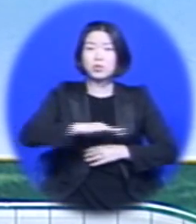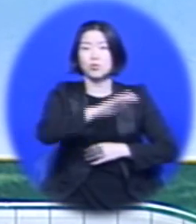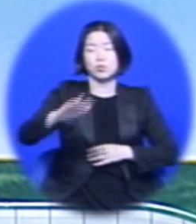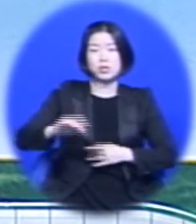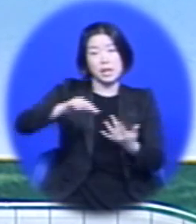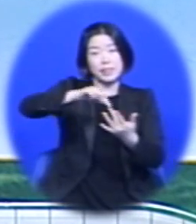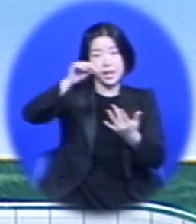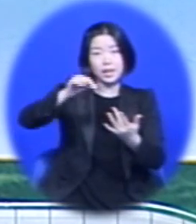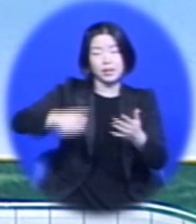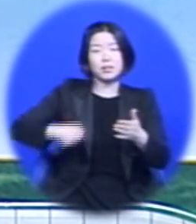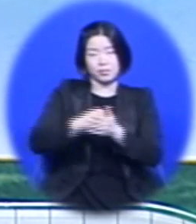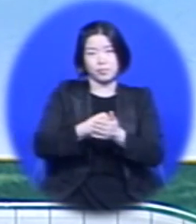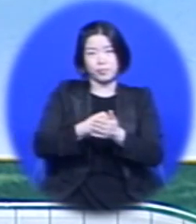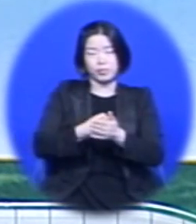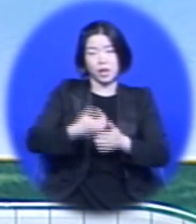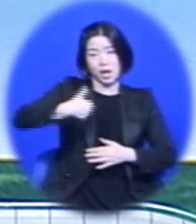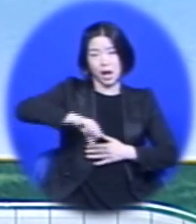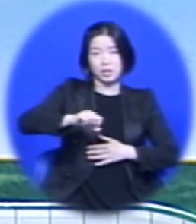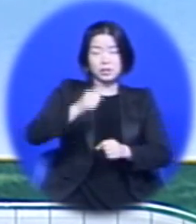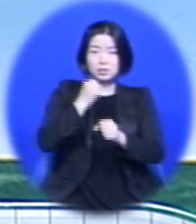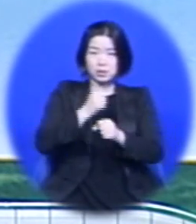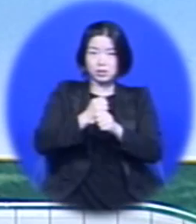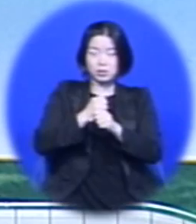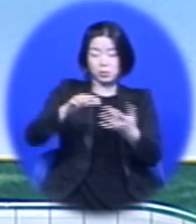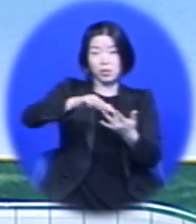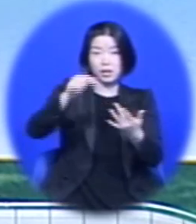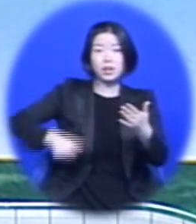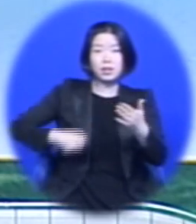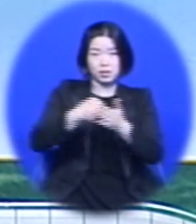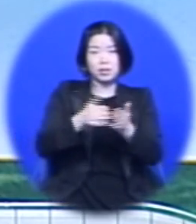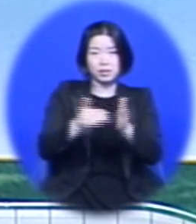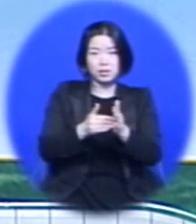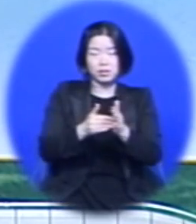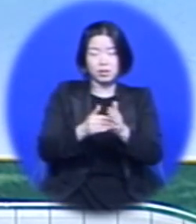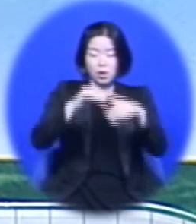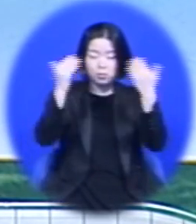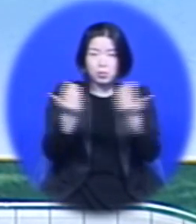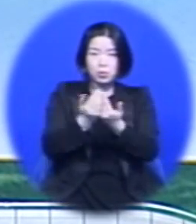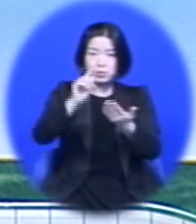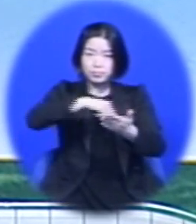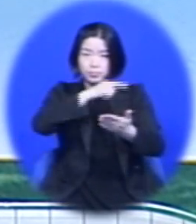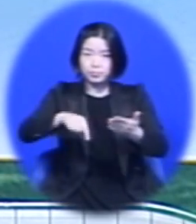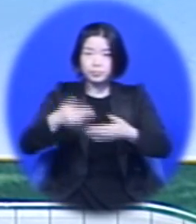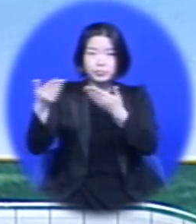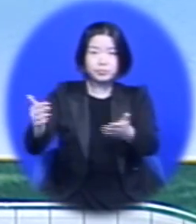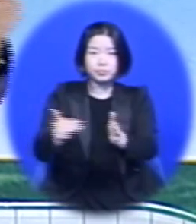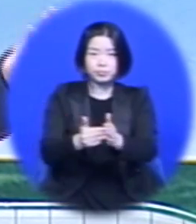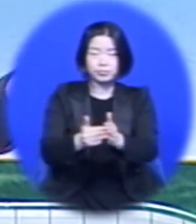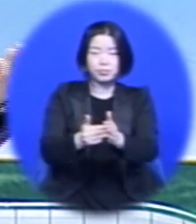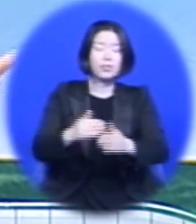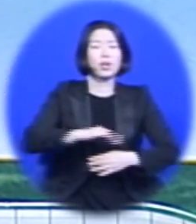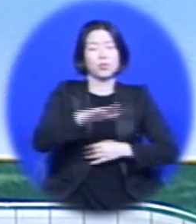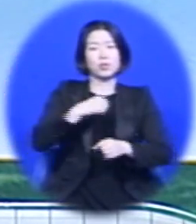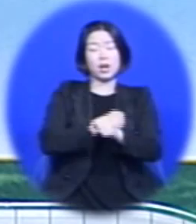택하셨다는 것, 아들 삼기로 택하셨다. 그리고 모든 대가를 지불하셨다는 것. 우리가 할 수